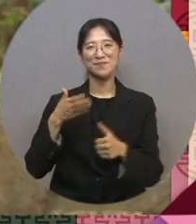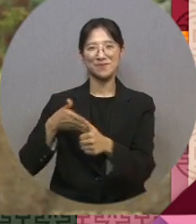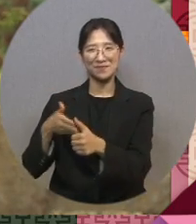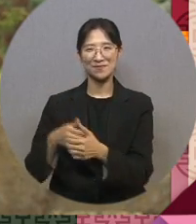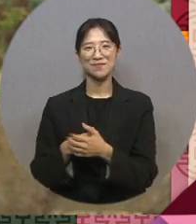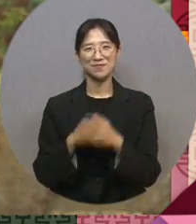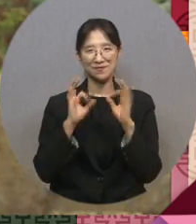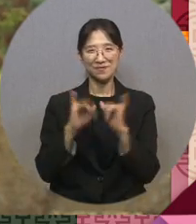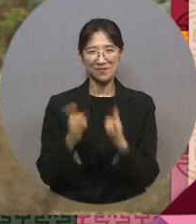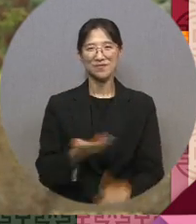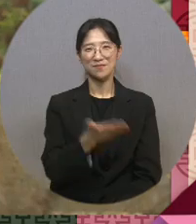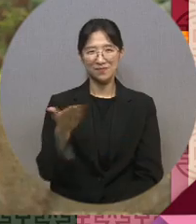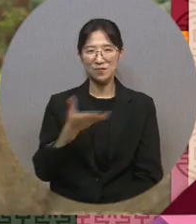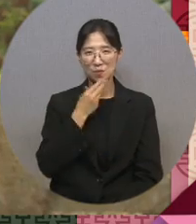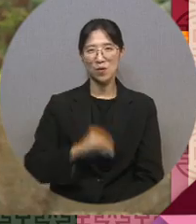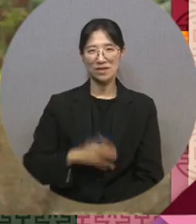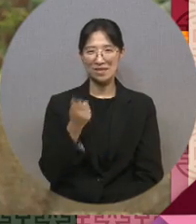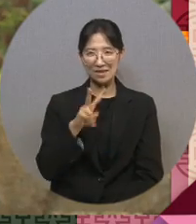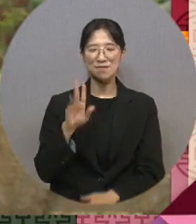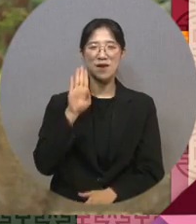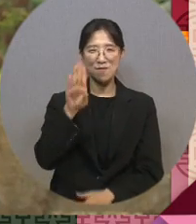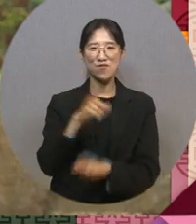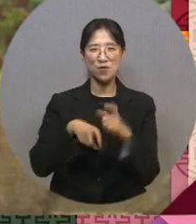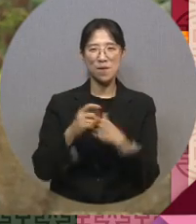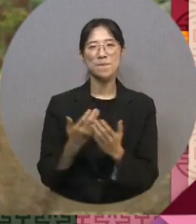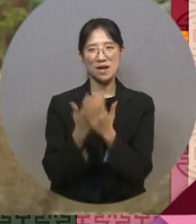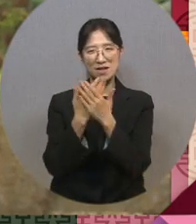자, 시청자 여러분, 복지TV 앞으로 더 발전할 수 있도록